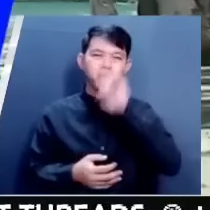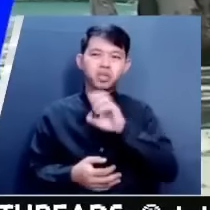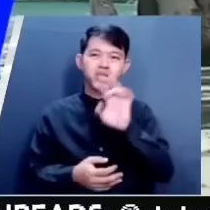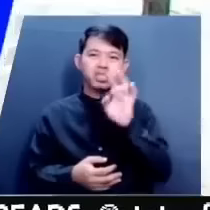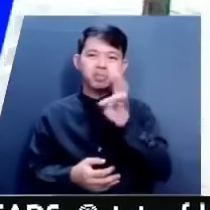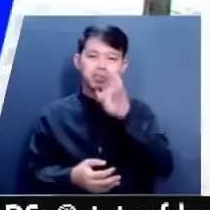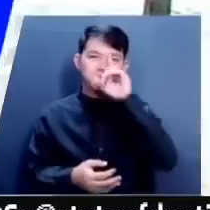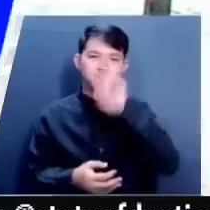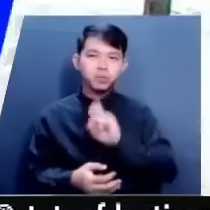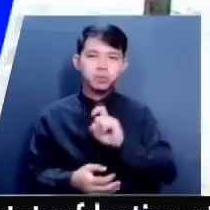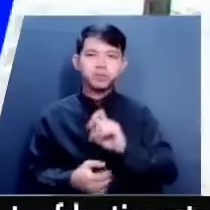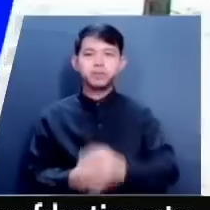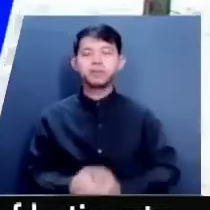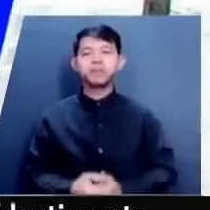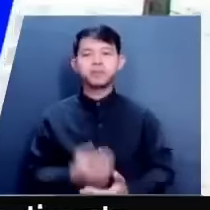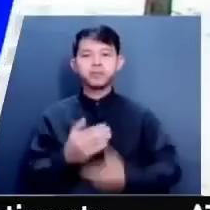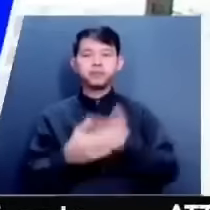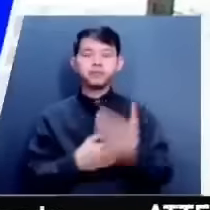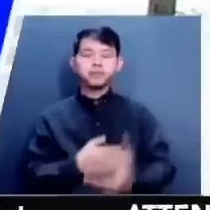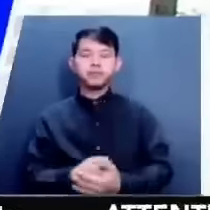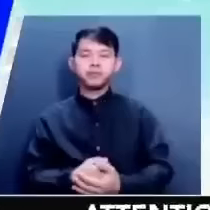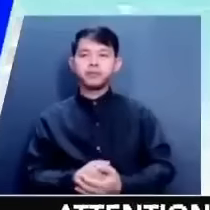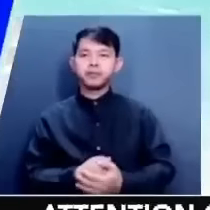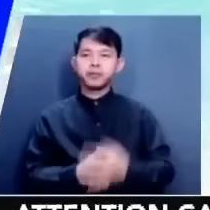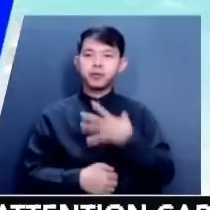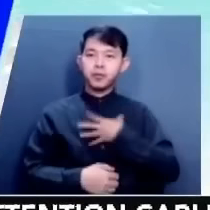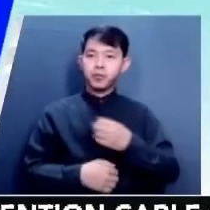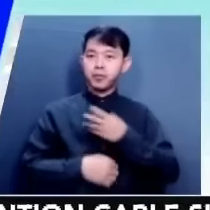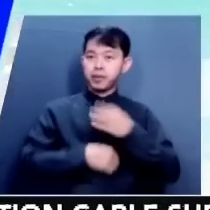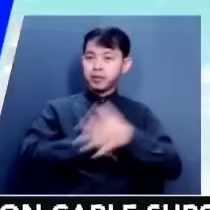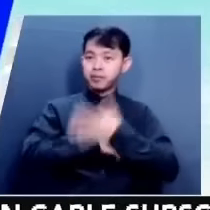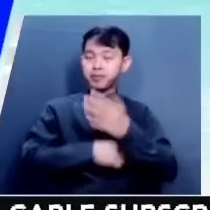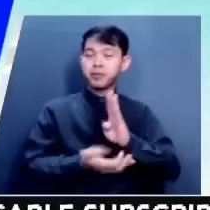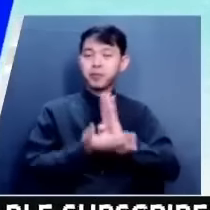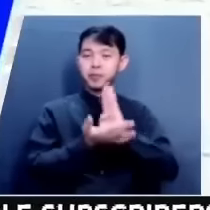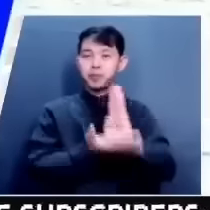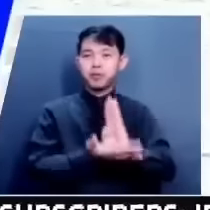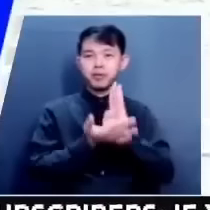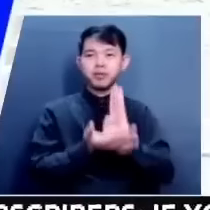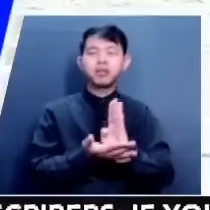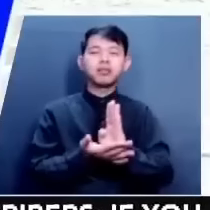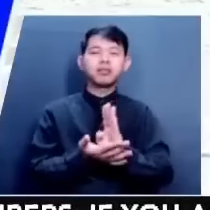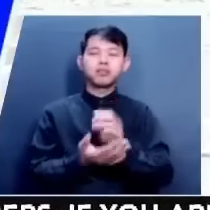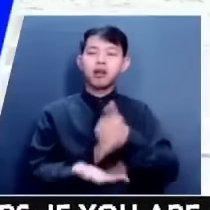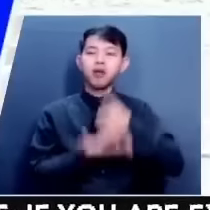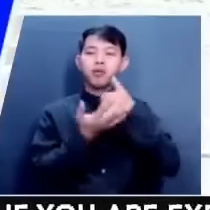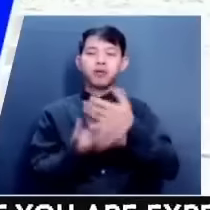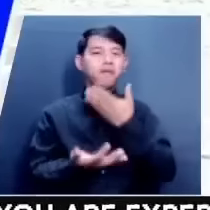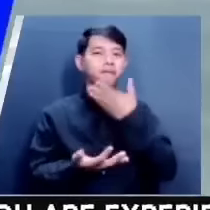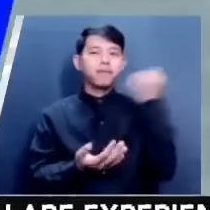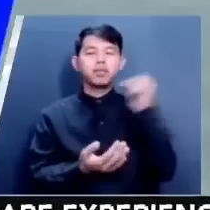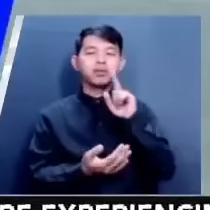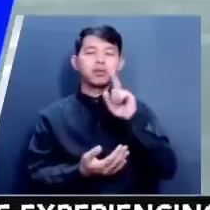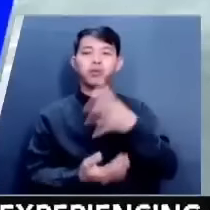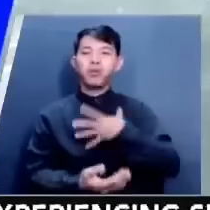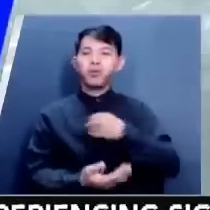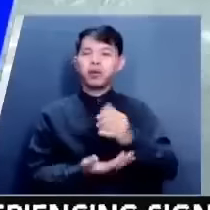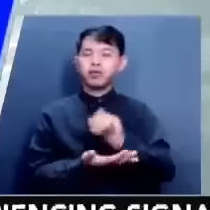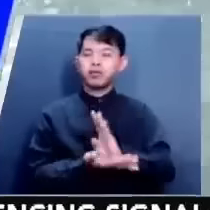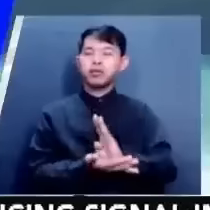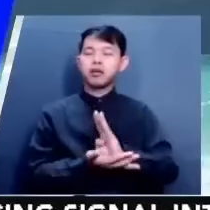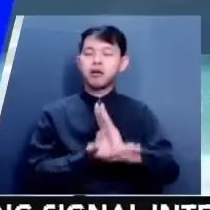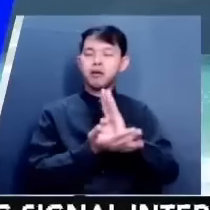White Beach sa Boracay, kinikilalang isa sa best white sand beaches in the world sa website ng isang British travel backpack